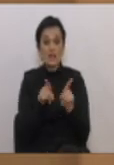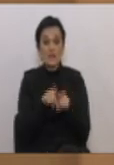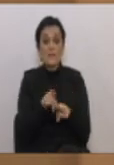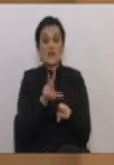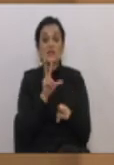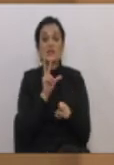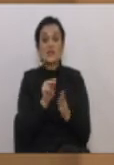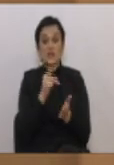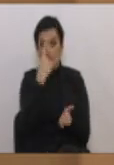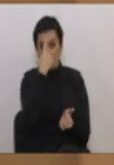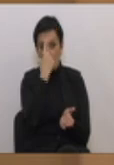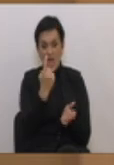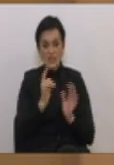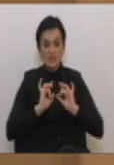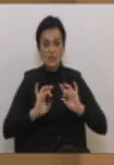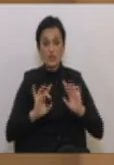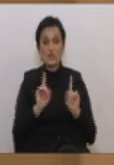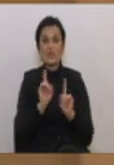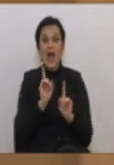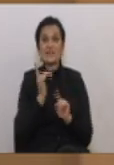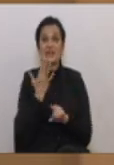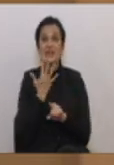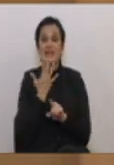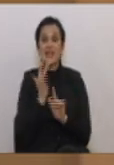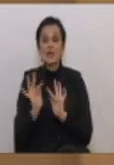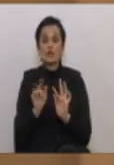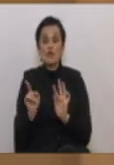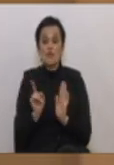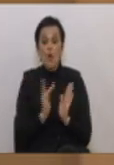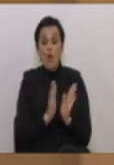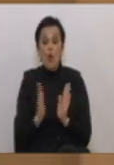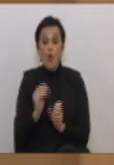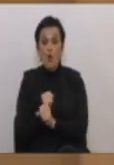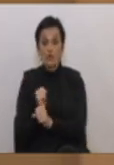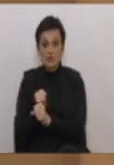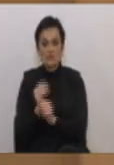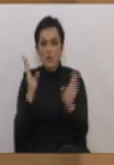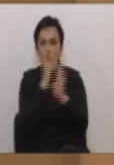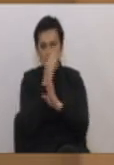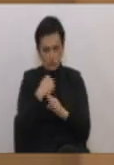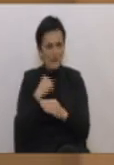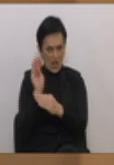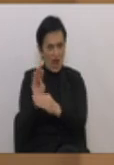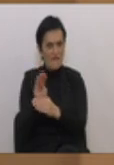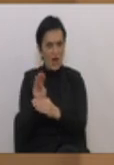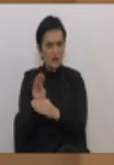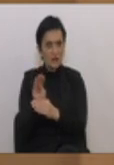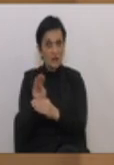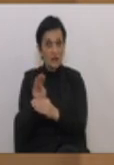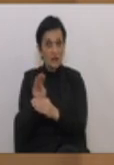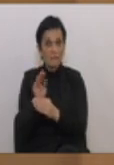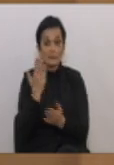იმ მესიჯბოქსში, რასაც ნაცმოძრაობა ალაგებს ამ ქვეყანაში, ბუნებრივია ჩვენ მას გავაკრიტიკებს. Თუ